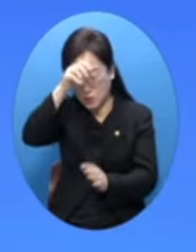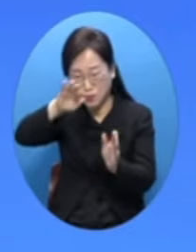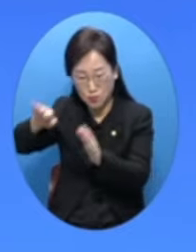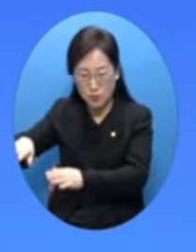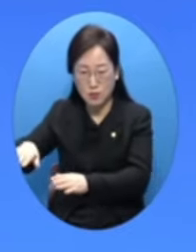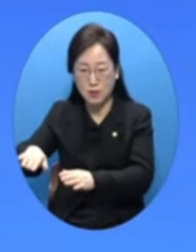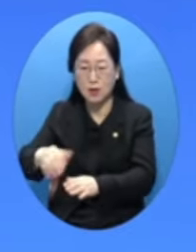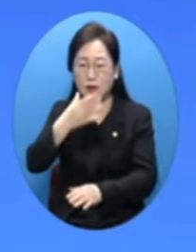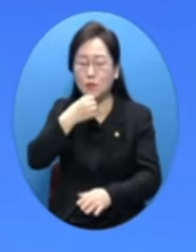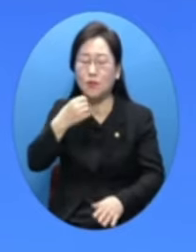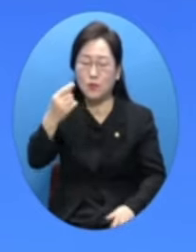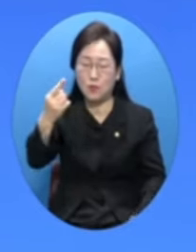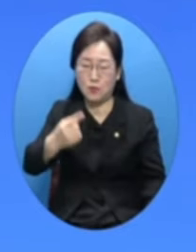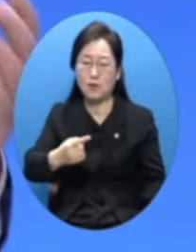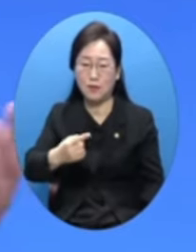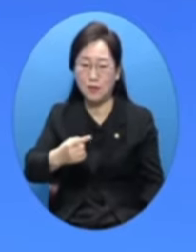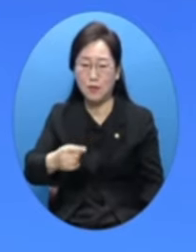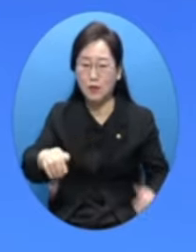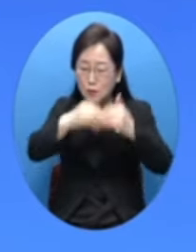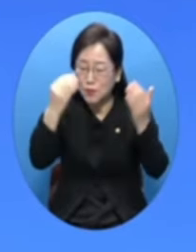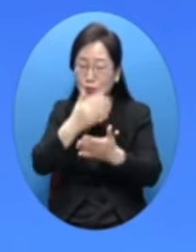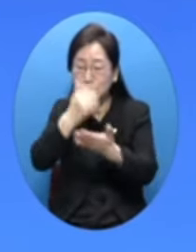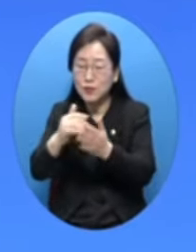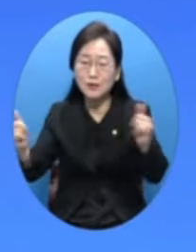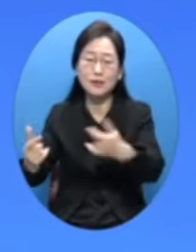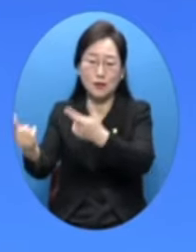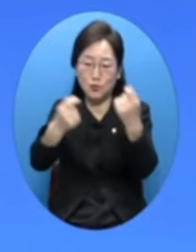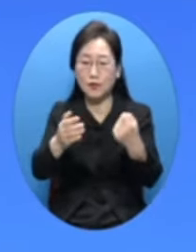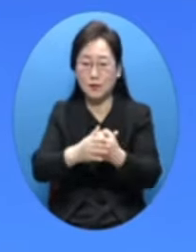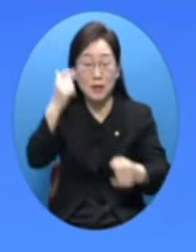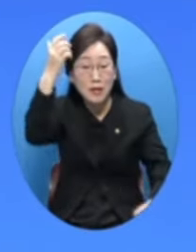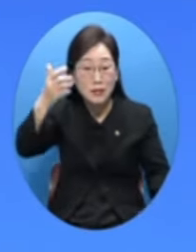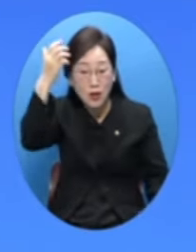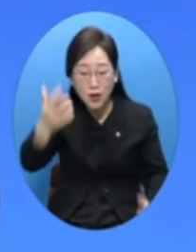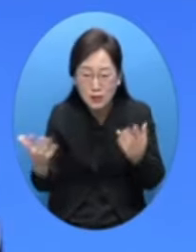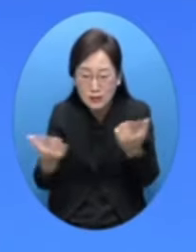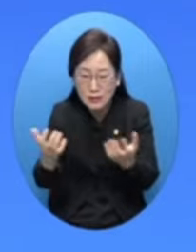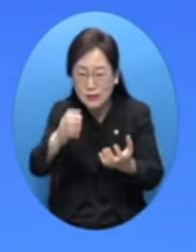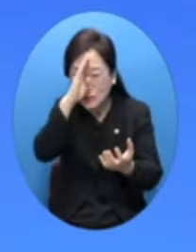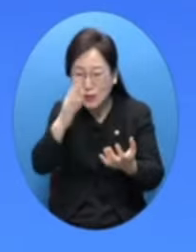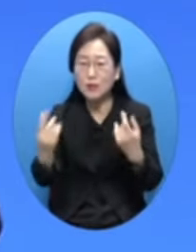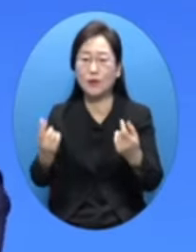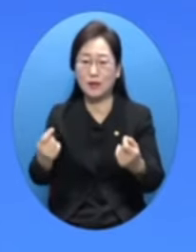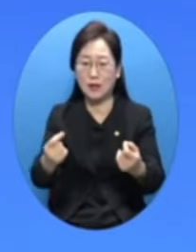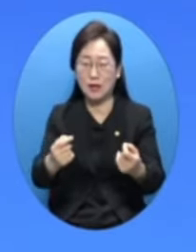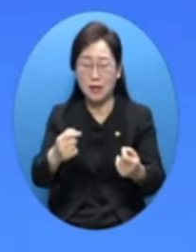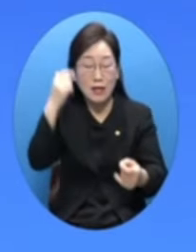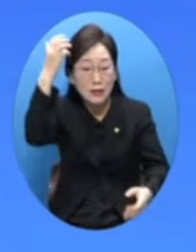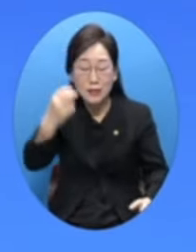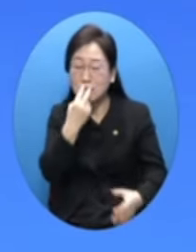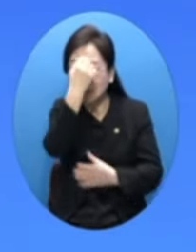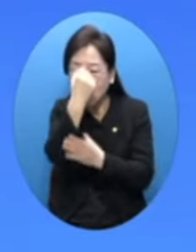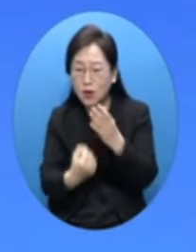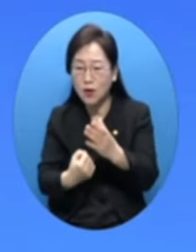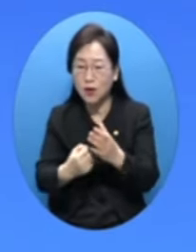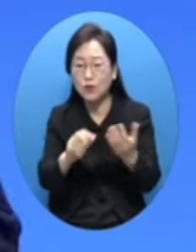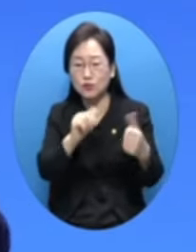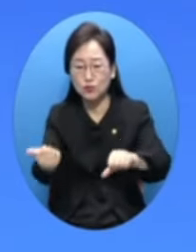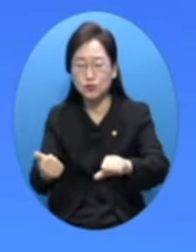죄인입니다. 우리는 다 영적으로 나병 환자들입니다. 환세병 환자들입니다. 영적으로 썩어져 들어가서 죽을